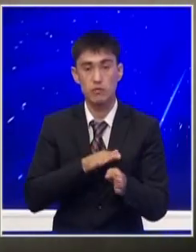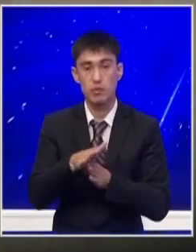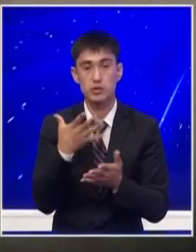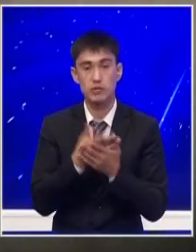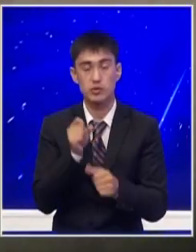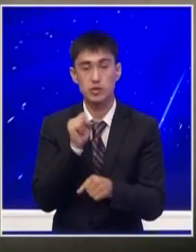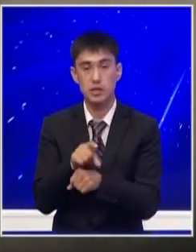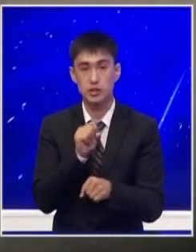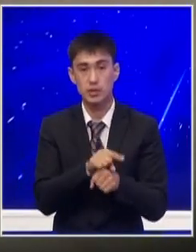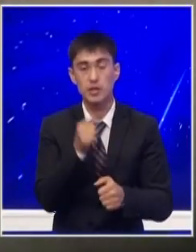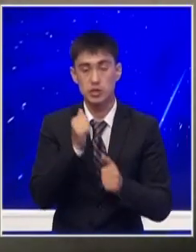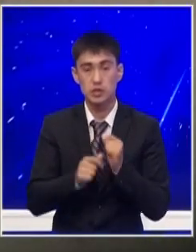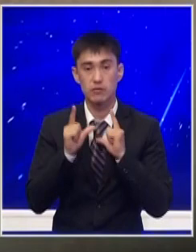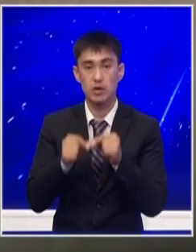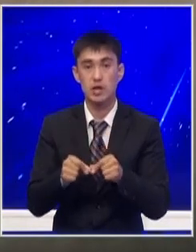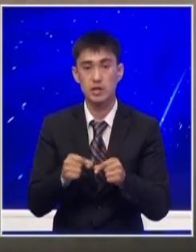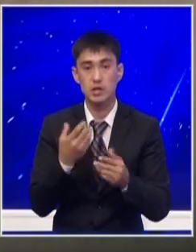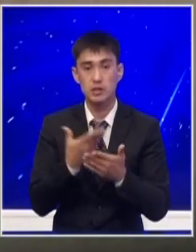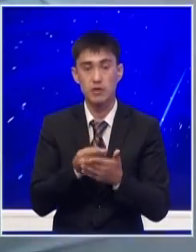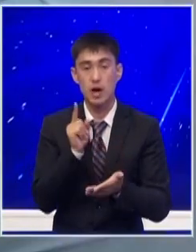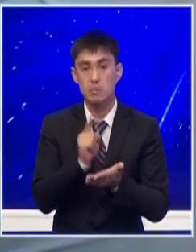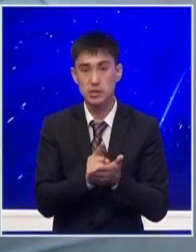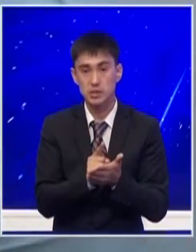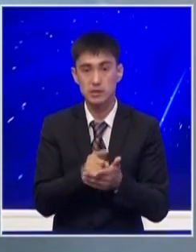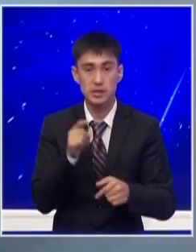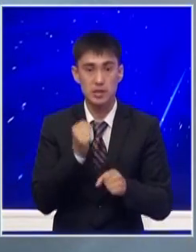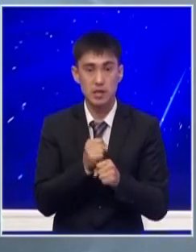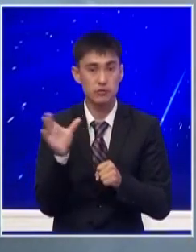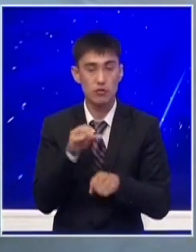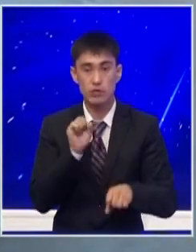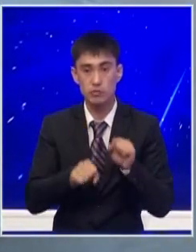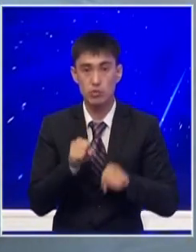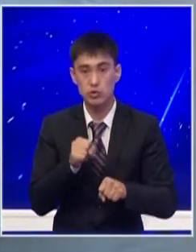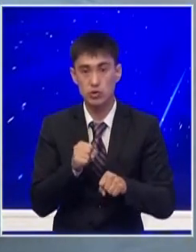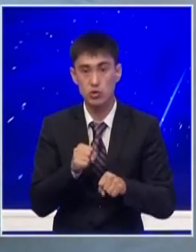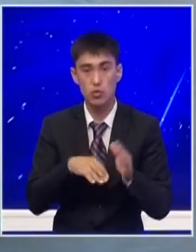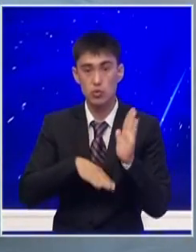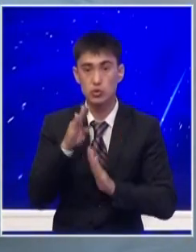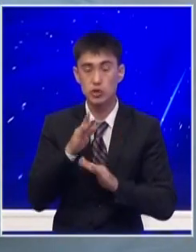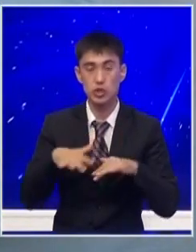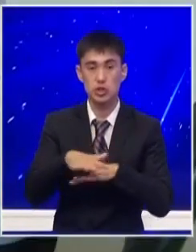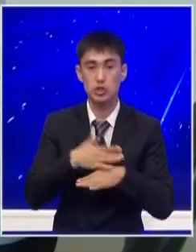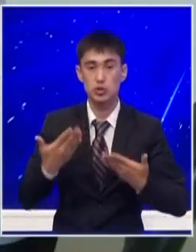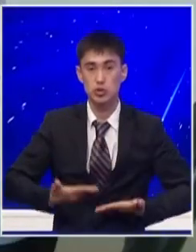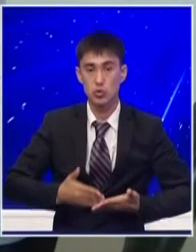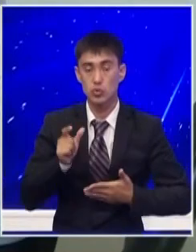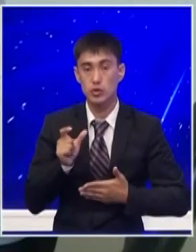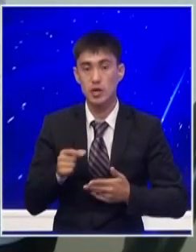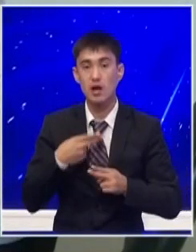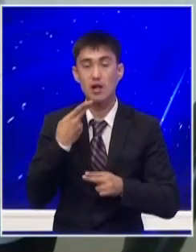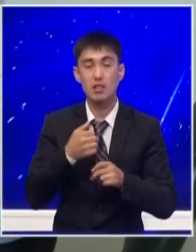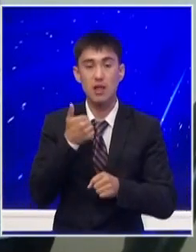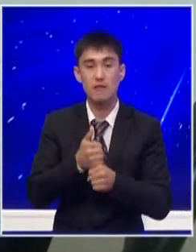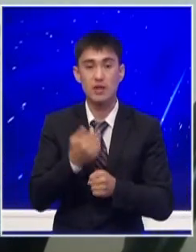свои задачи, часто выходя за рамки своих обязанностей и делая все возможное для улучшения жизни людей. Одним из главных